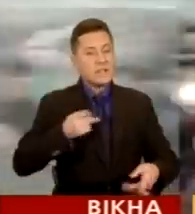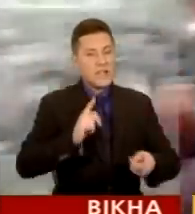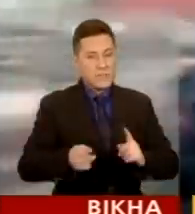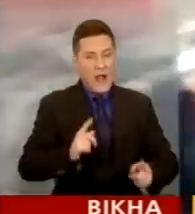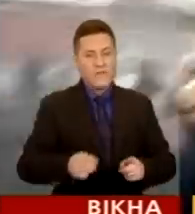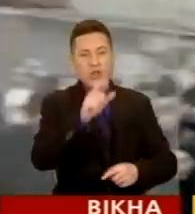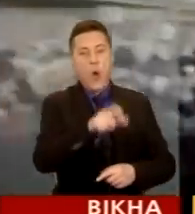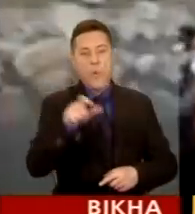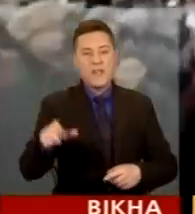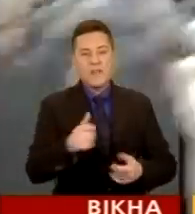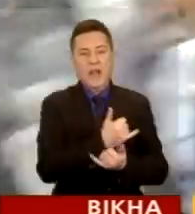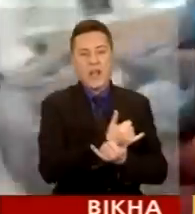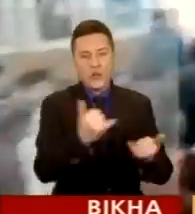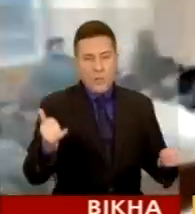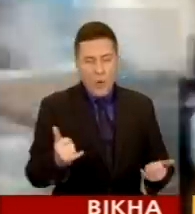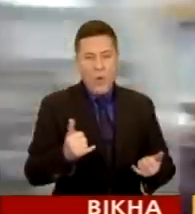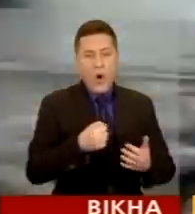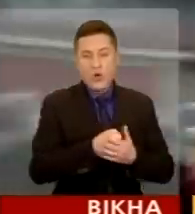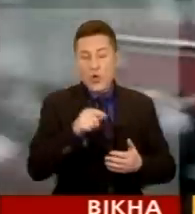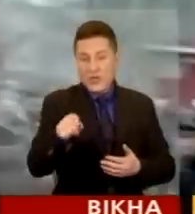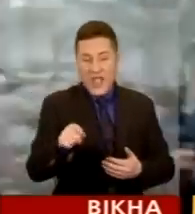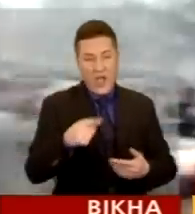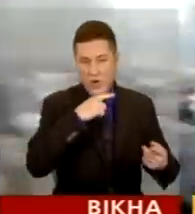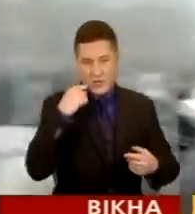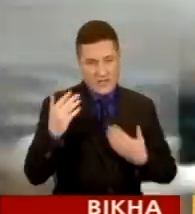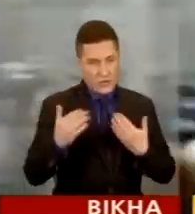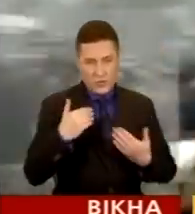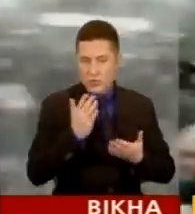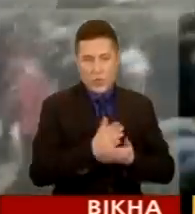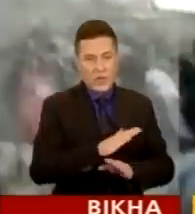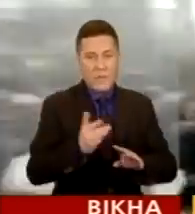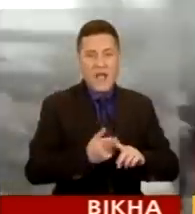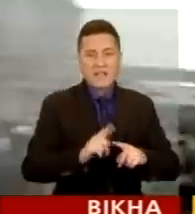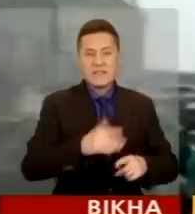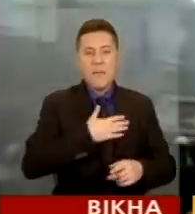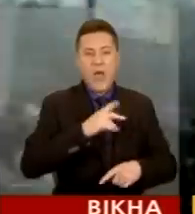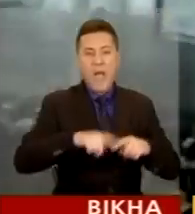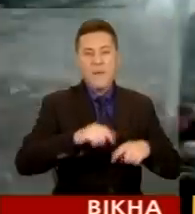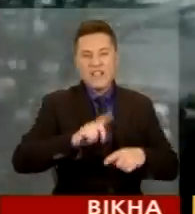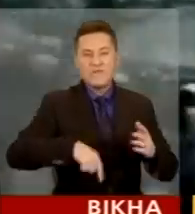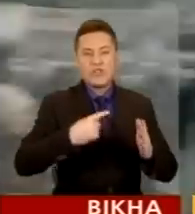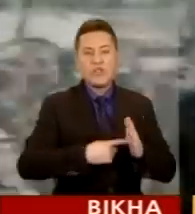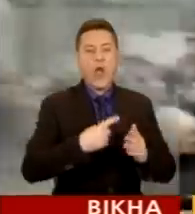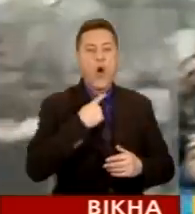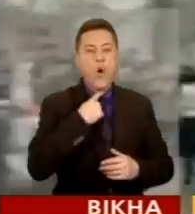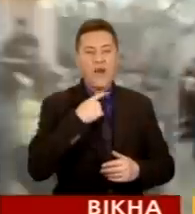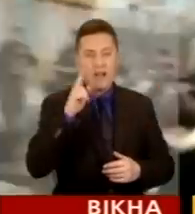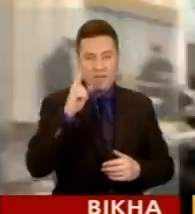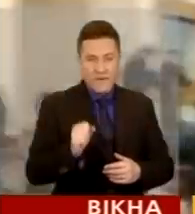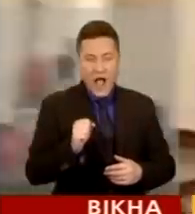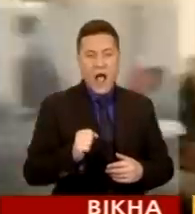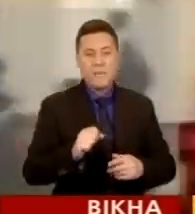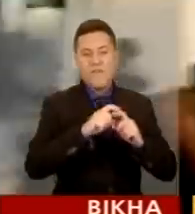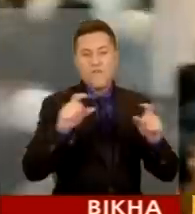гуманітарною допомогою, до неї Росія жодного стосунку не має. Це моя Горлівка, моя батьківщина, і там фонд Ахметова почав